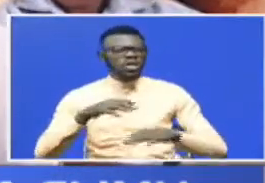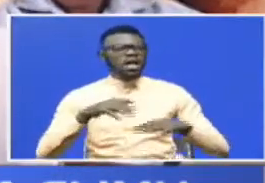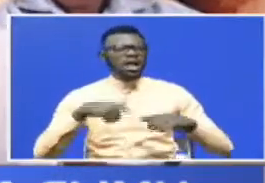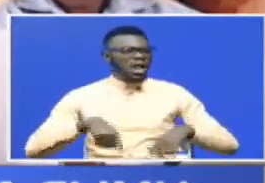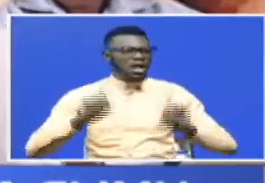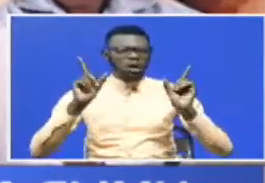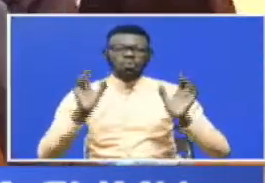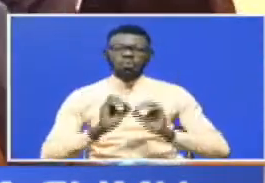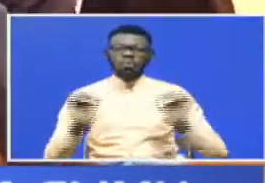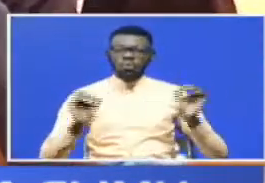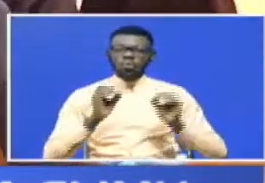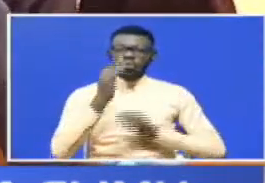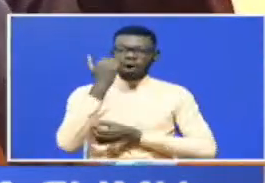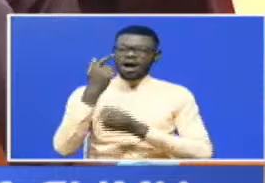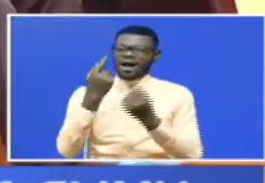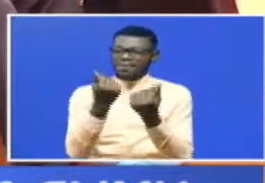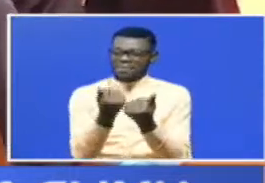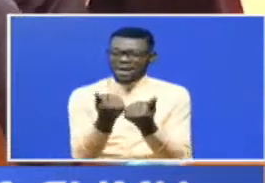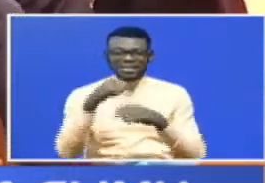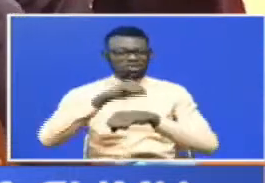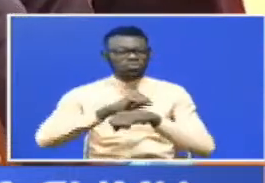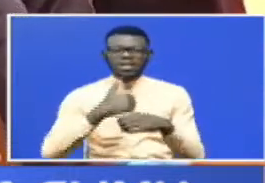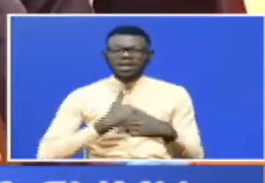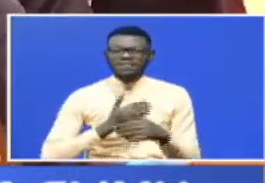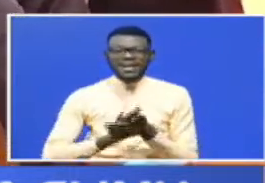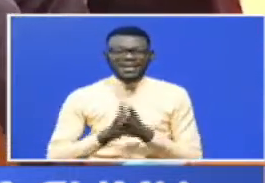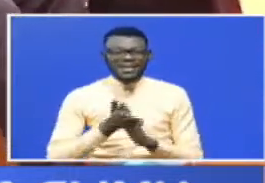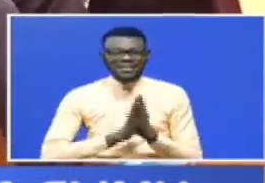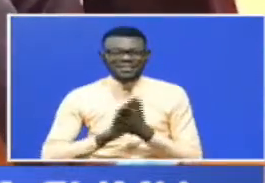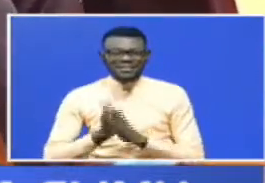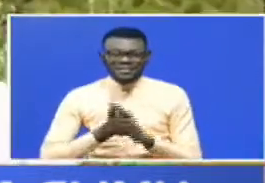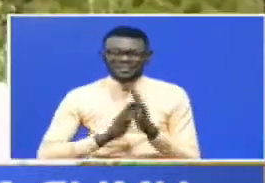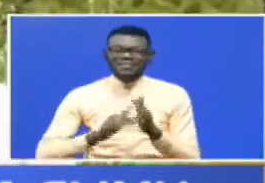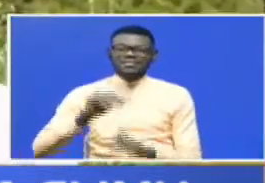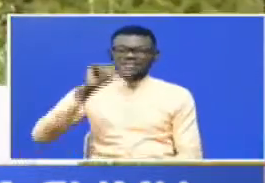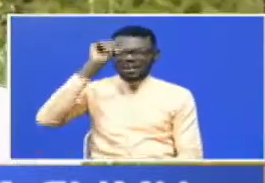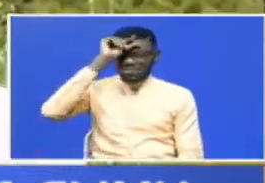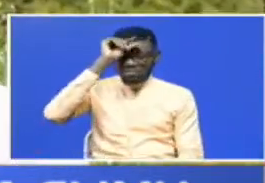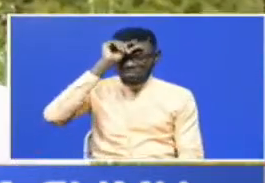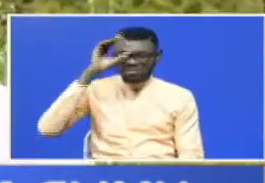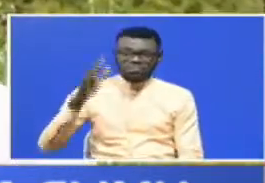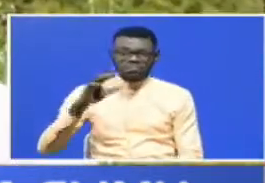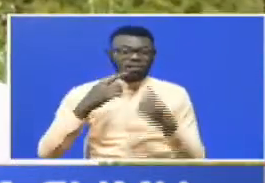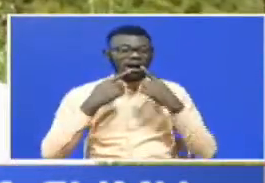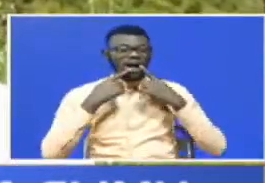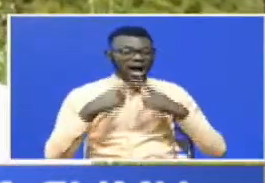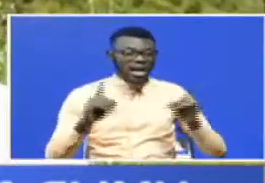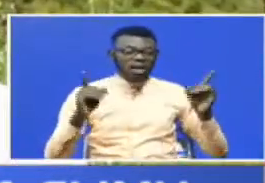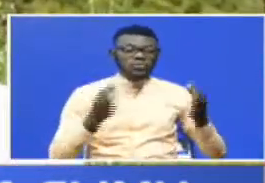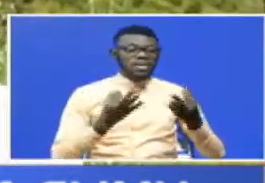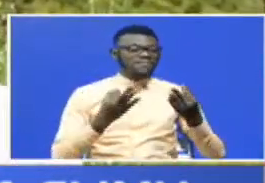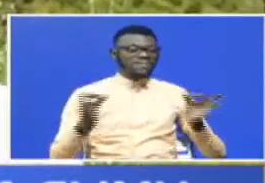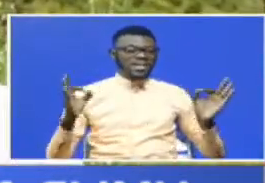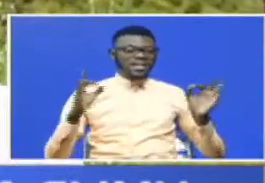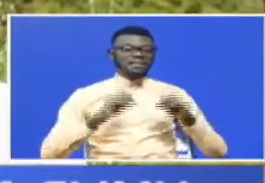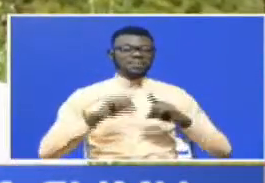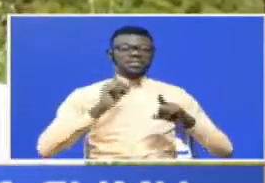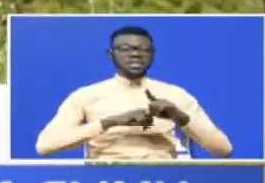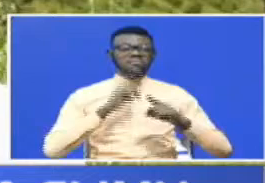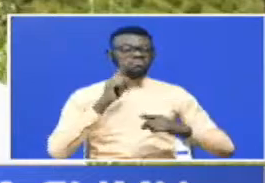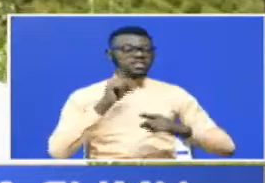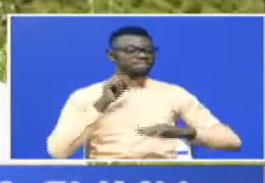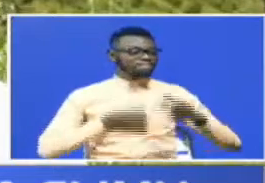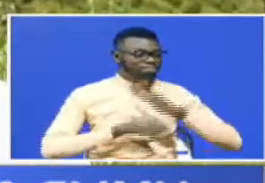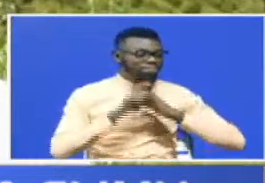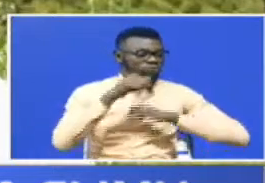kutakana hiyo school fees. Kwa sababu utakuta mara nyingi serikali inasema hivyo, lakini ukienda pale kwa ground utakuta there is a